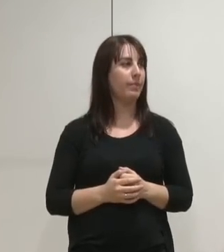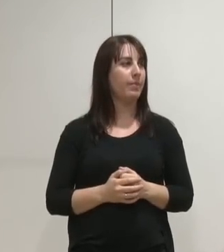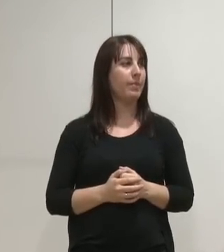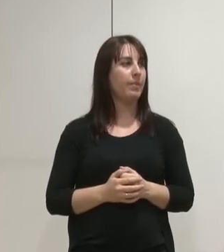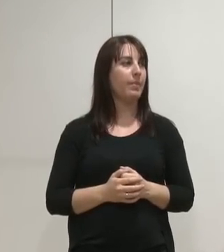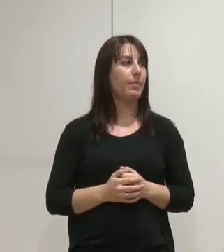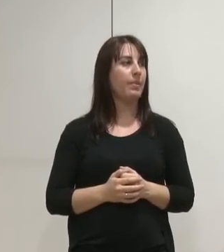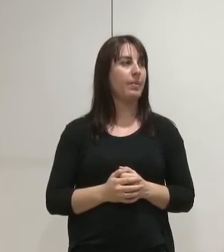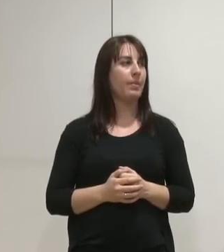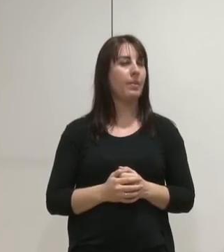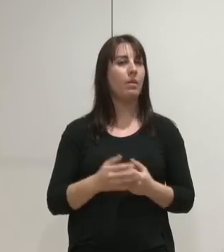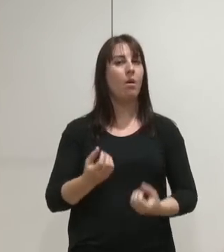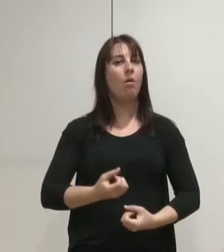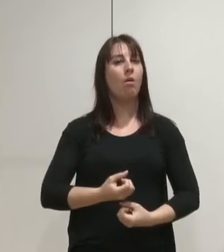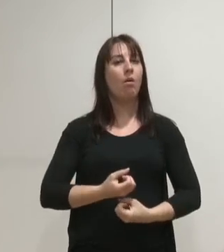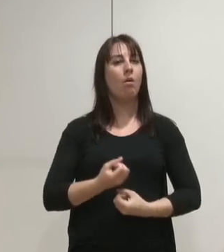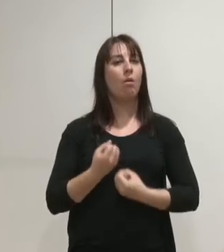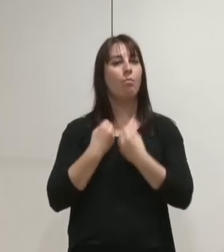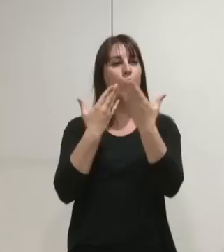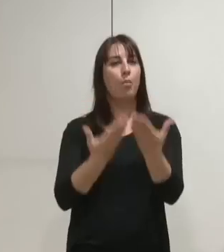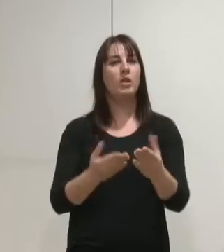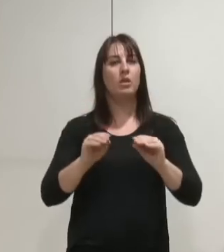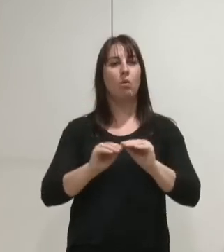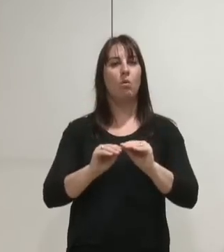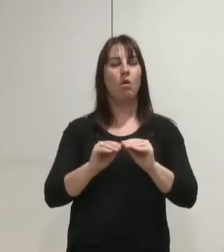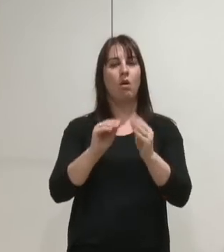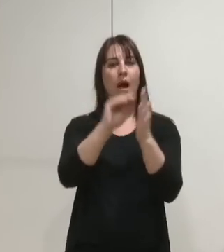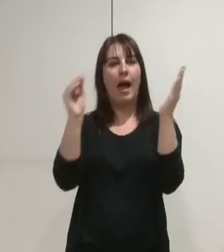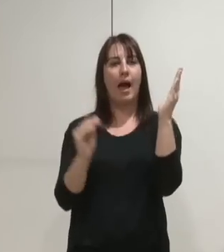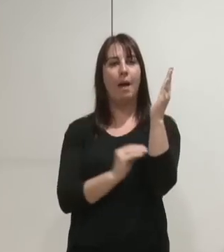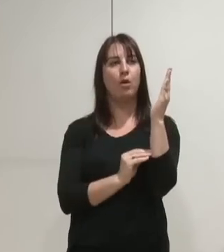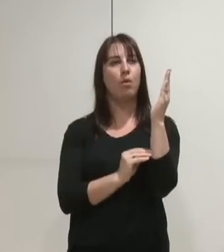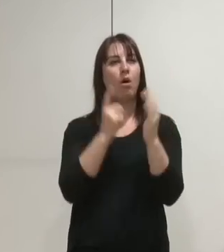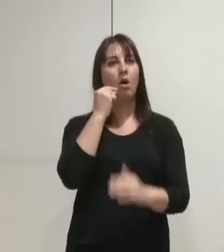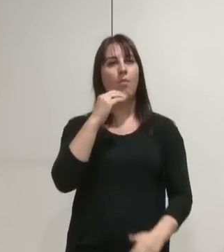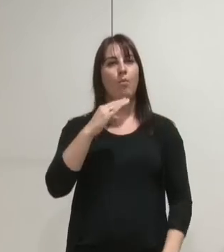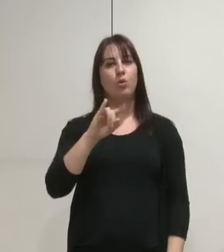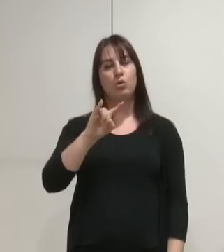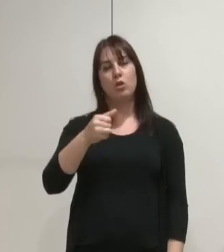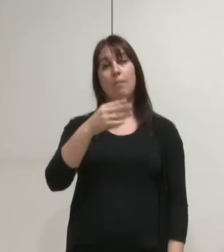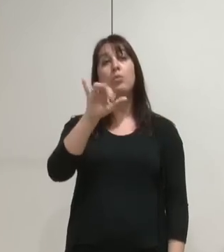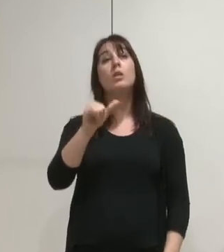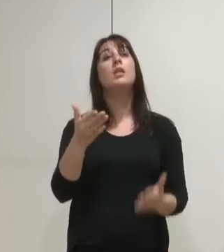il y a une proposition d'amendement monsieur chamussi